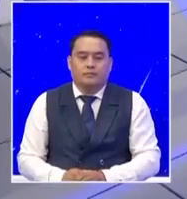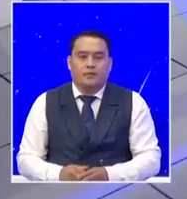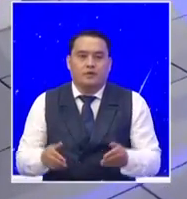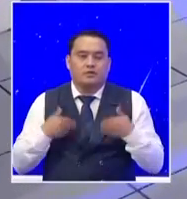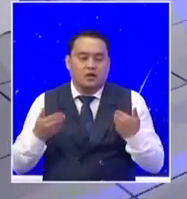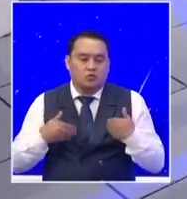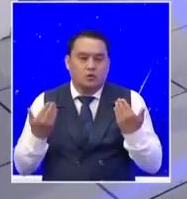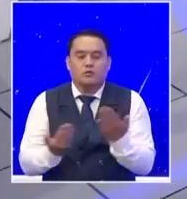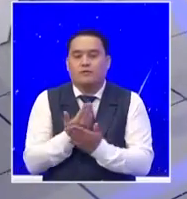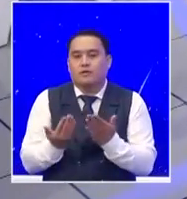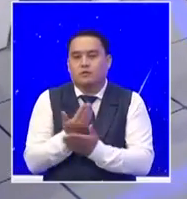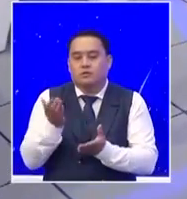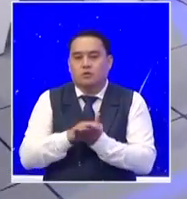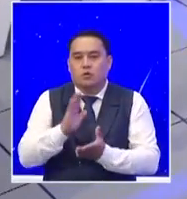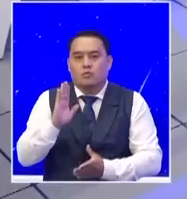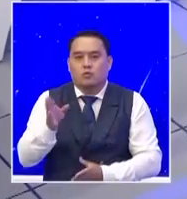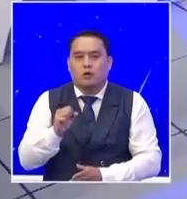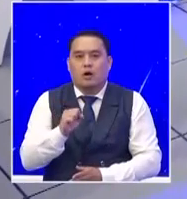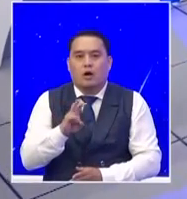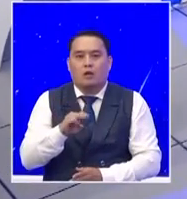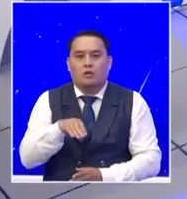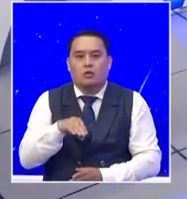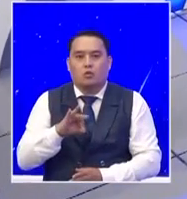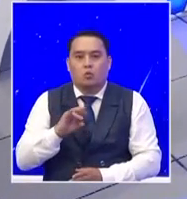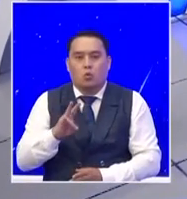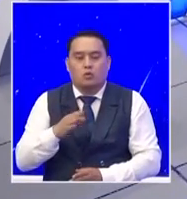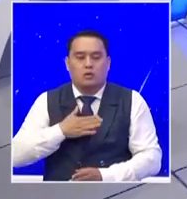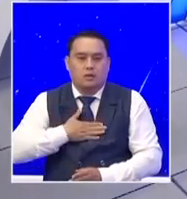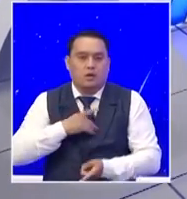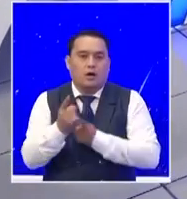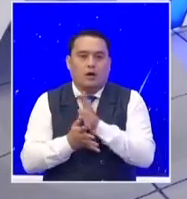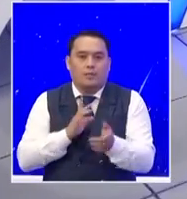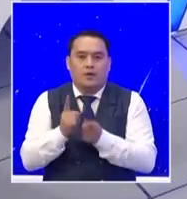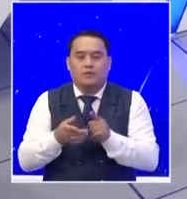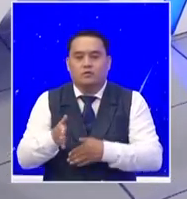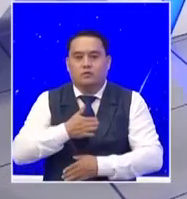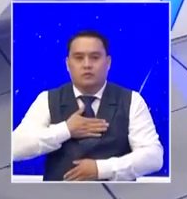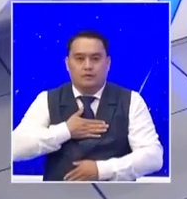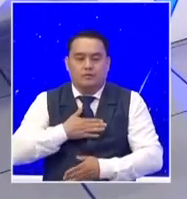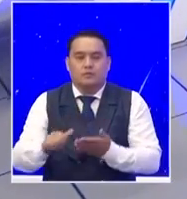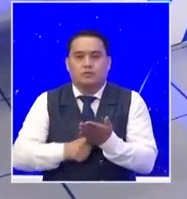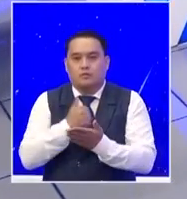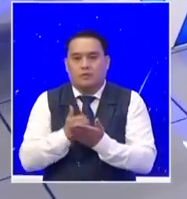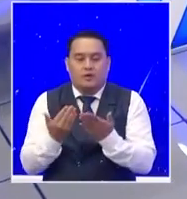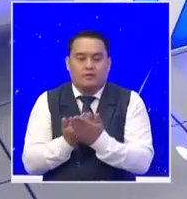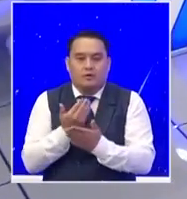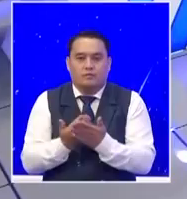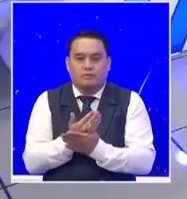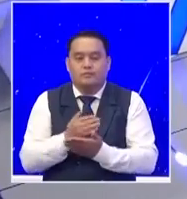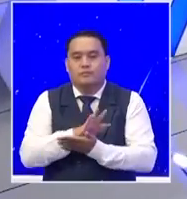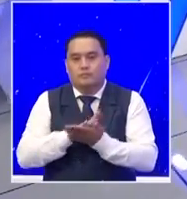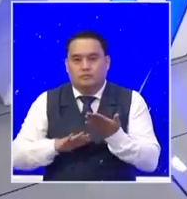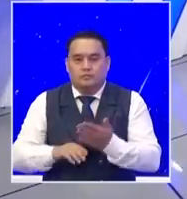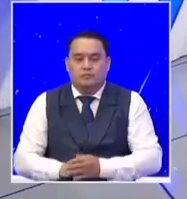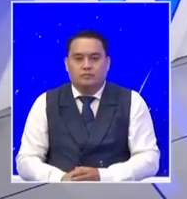Здравствуйте! На телеканале ЖТСУ «Время новостей», в студии прямого эфира Антон Хатиновский и сурдопереводчик мой коллега Марат Жумабеков. В